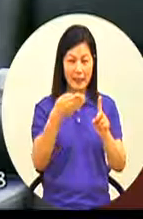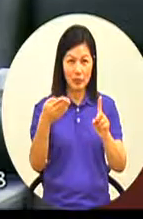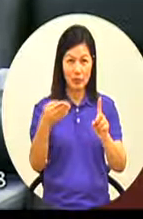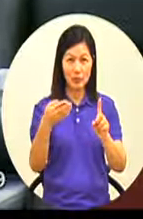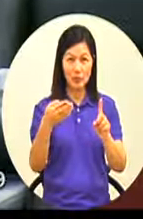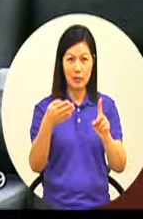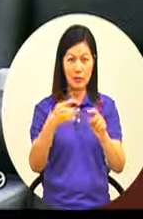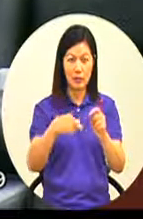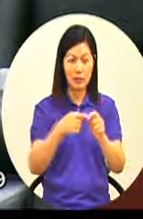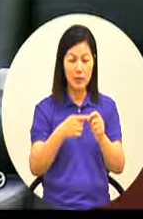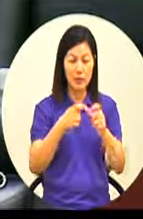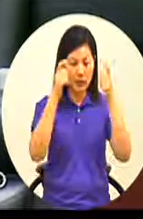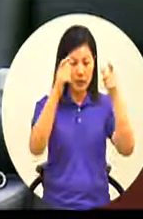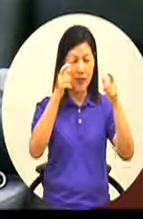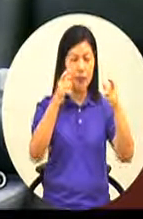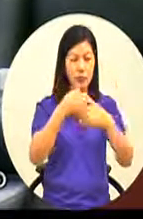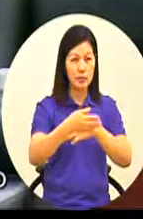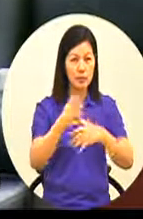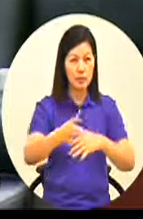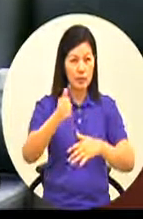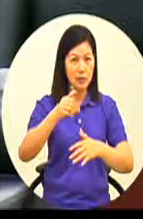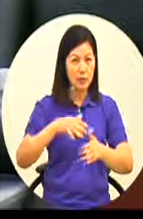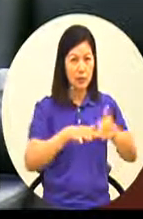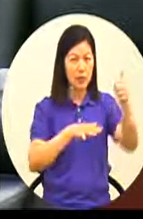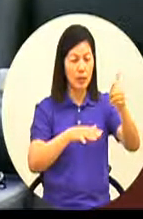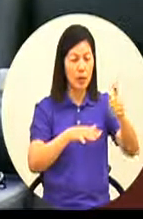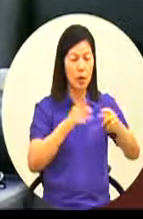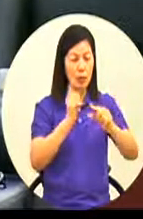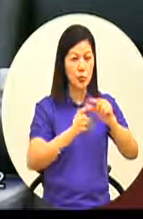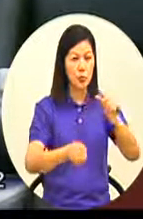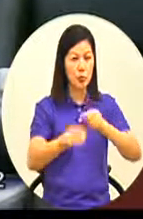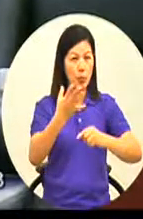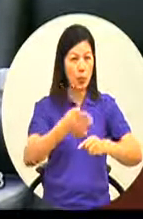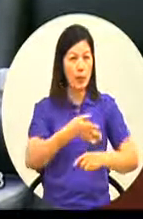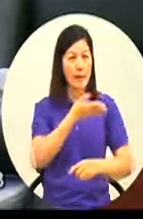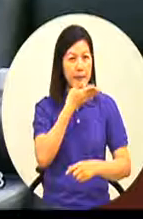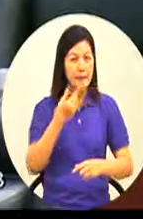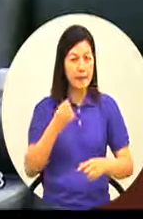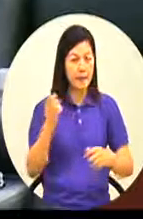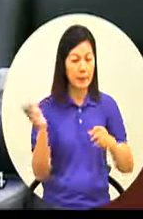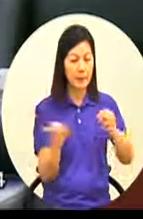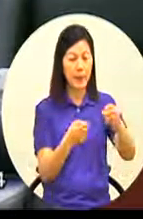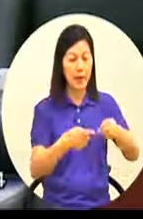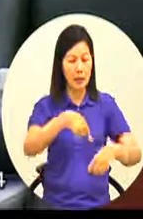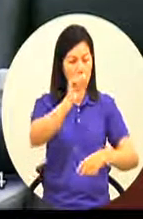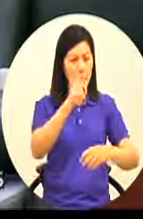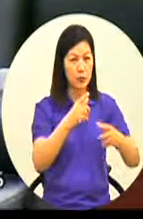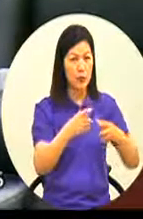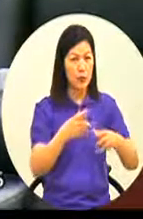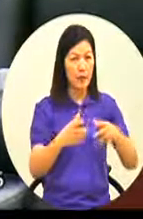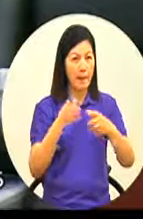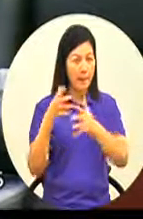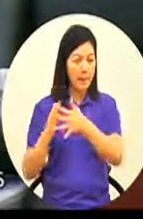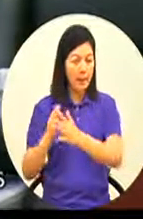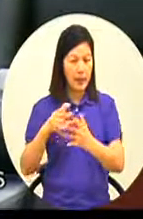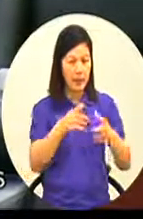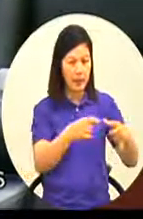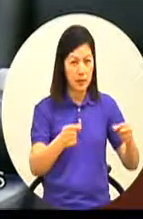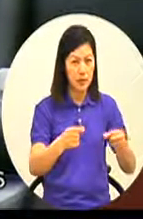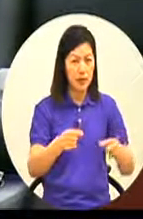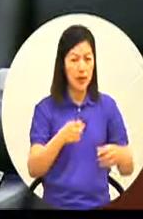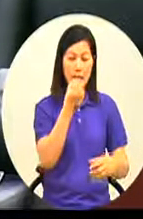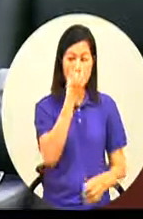199年8月份，我们高雄县长率领中华青棒代表赴美国、日本比赛跟香港考察啊，